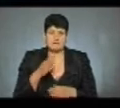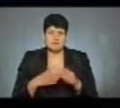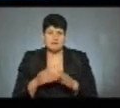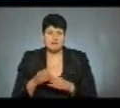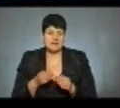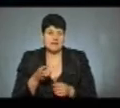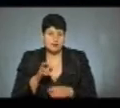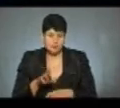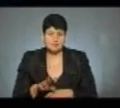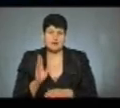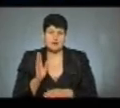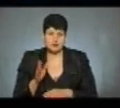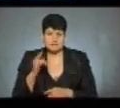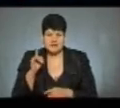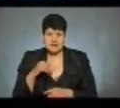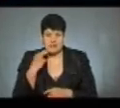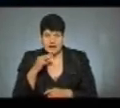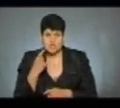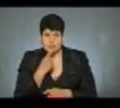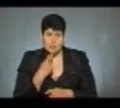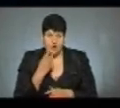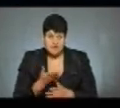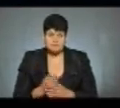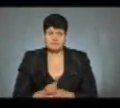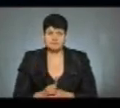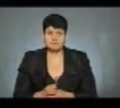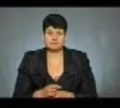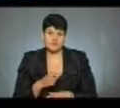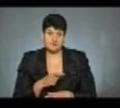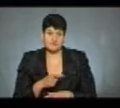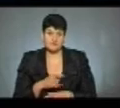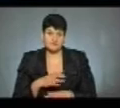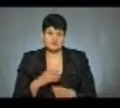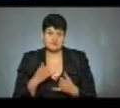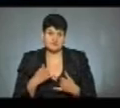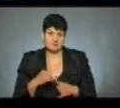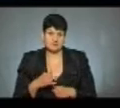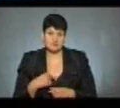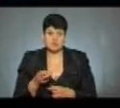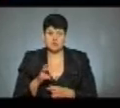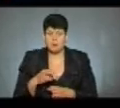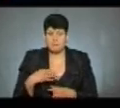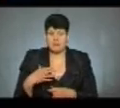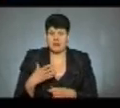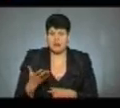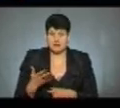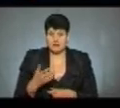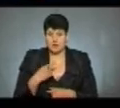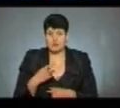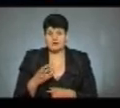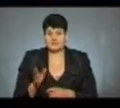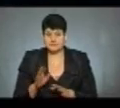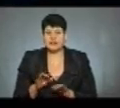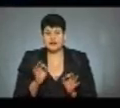попрактикуємося і будемо знати краще мови. І він такий, ну, звісно, було дивно, підійшов якийсь білий і каже таку діч, ну,